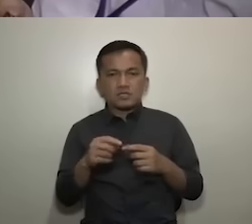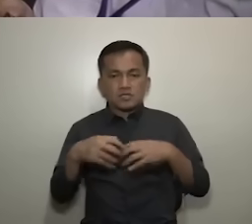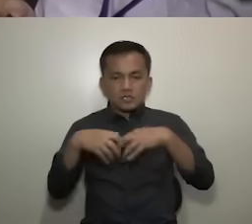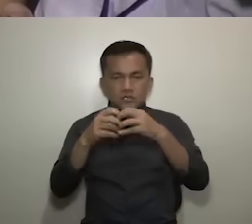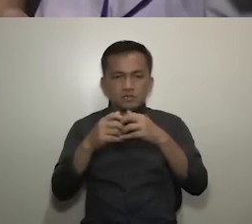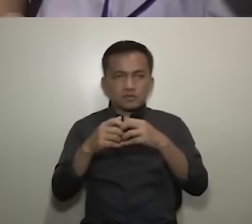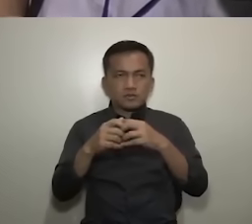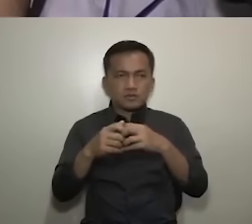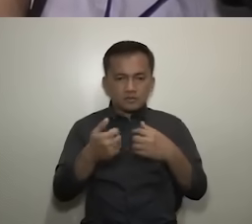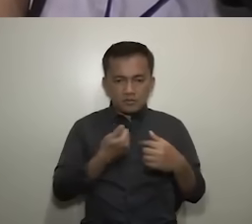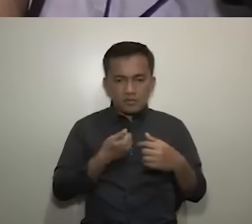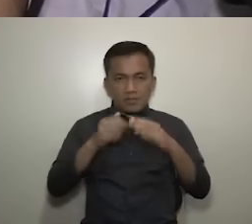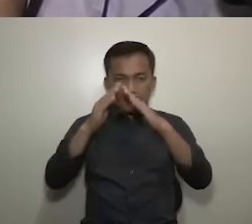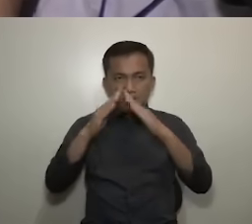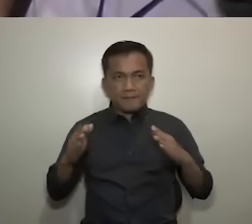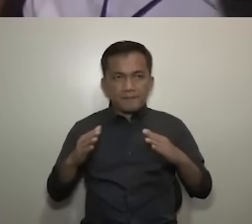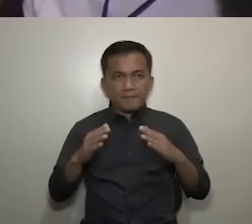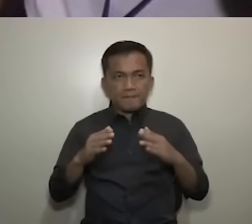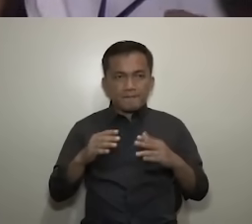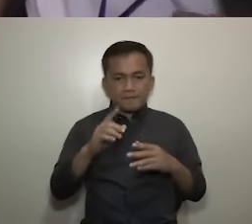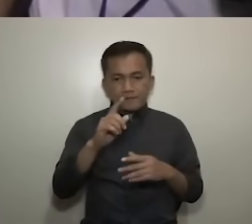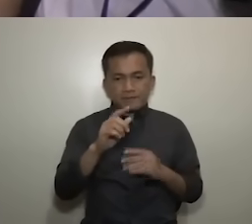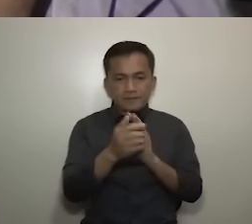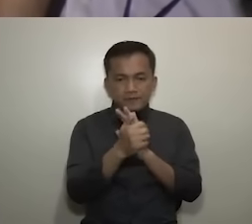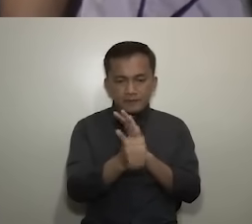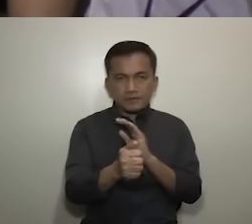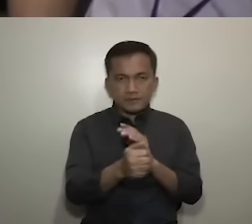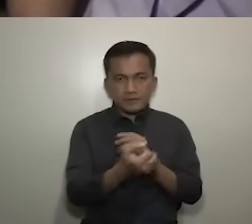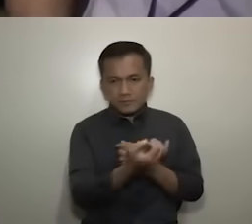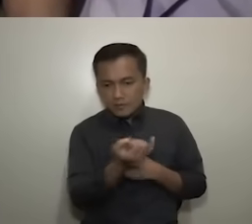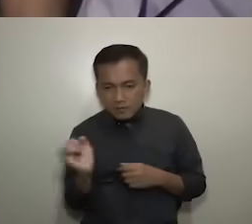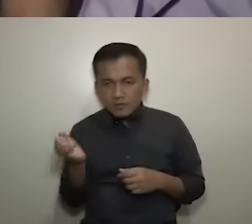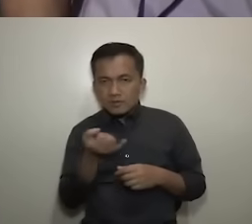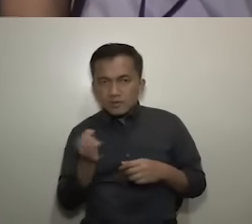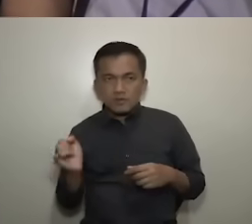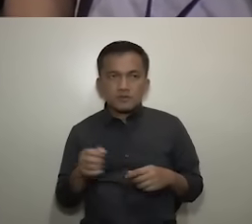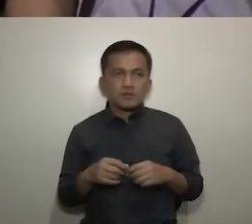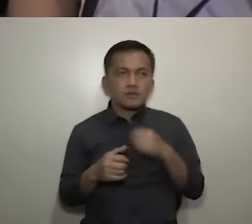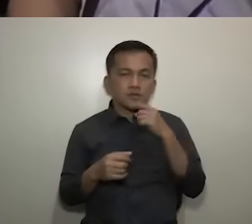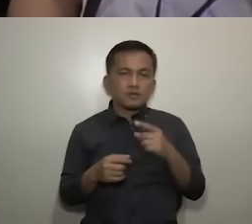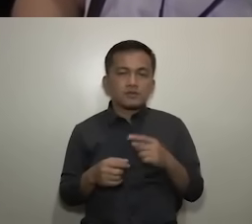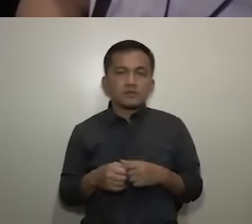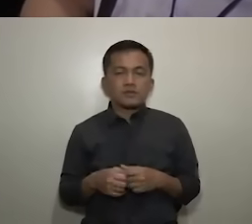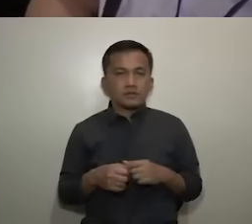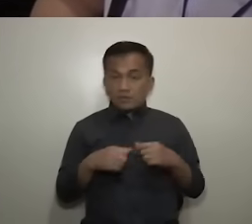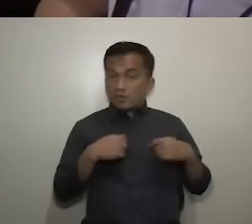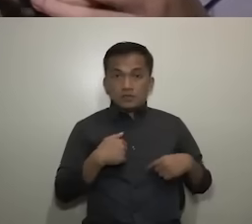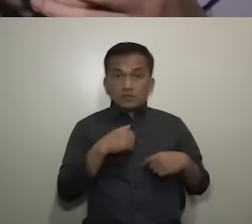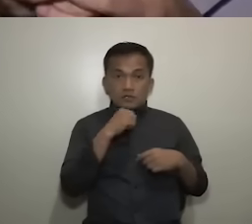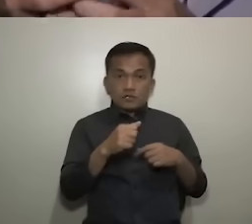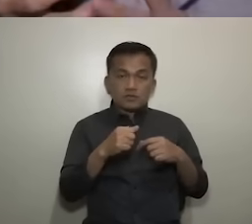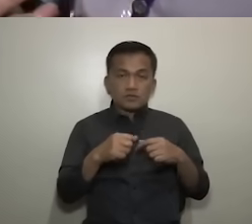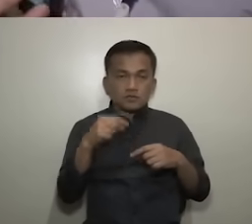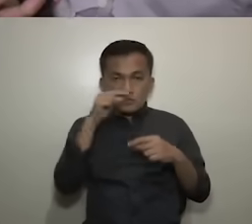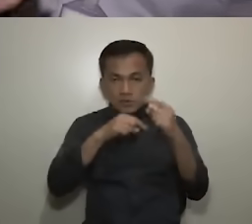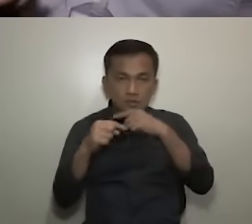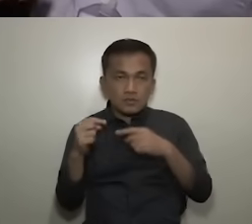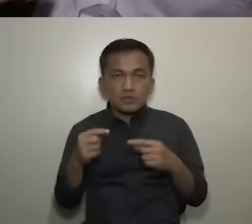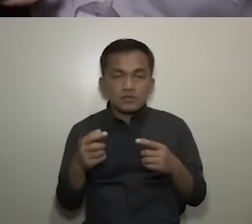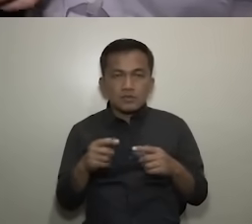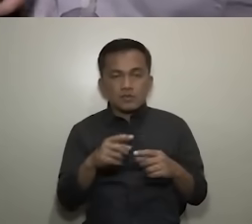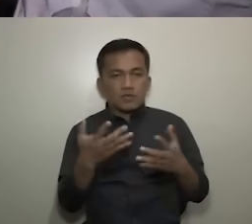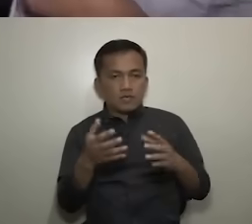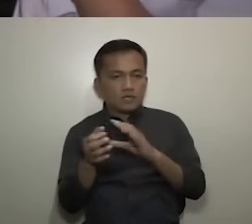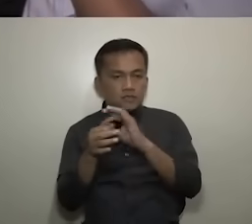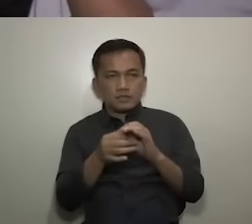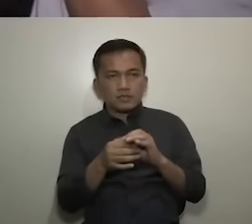sa sarili bahay po nila na mga talent, tag-i-invite siya dito. Gusto ko po iyon na hindi ako nagsisinungaling. Wala akong kinalaman dyan sa hapon